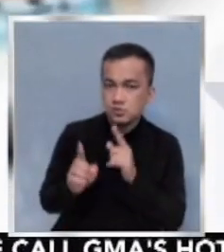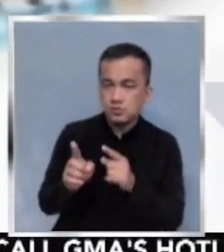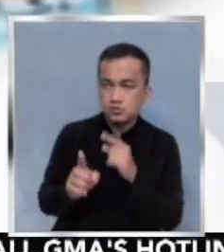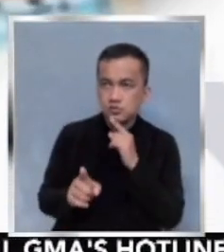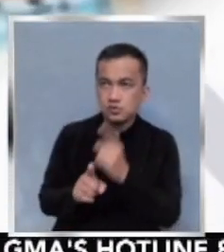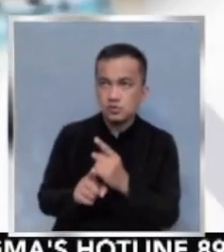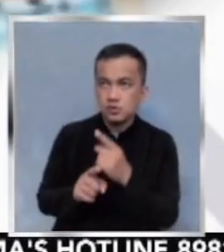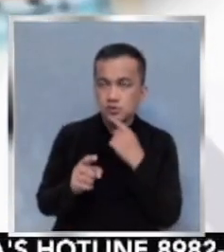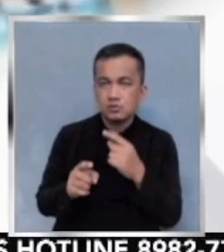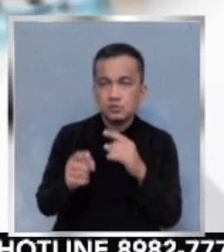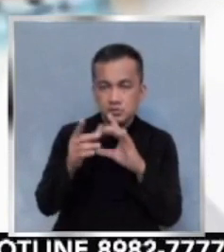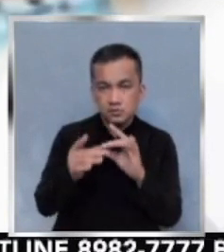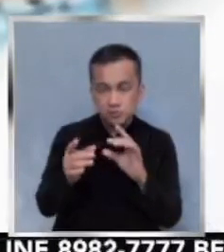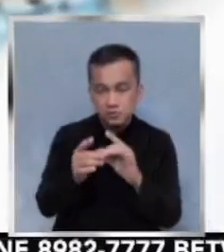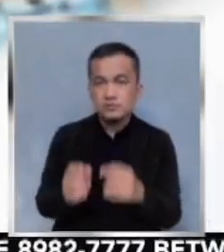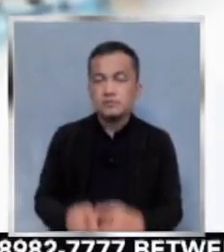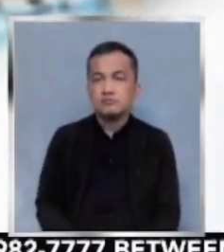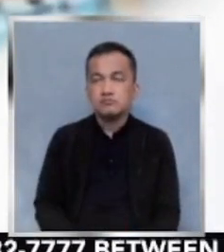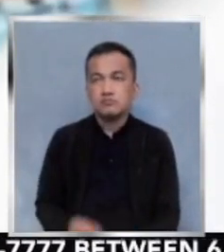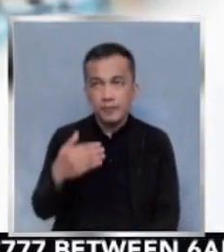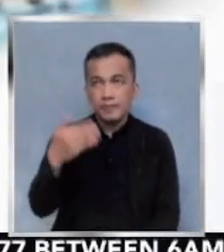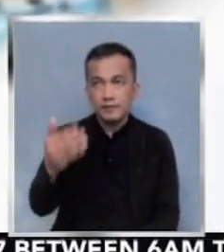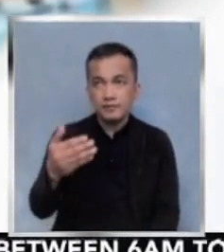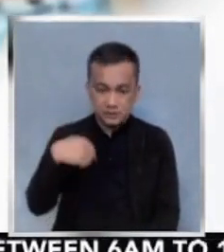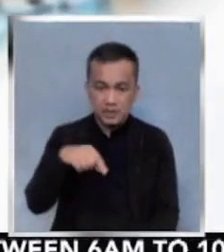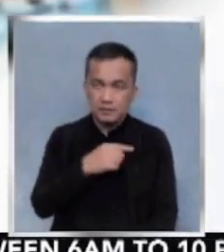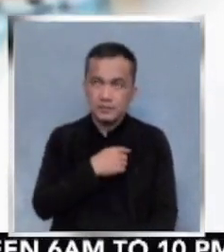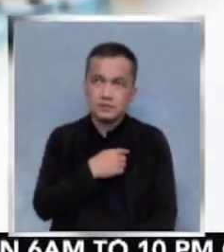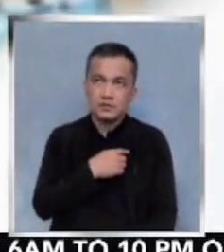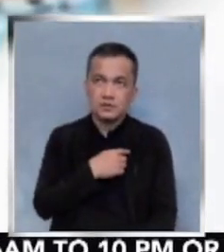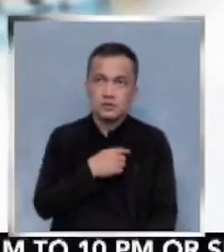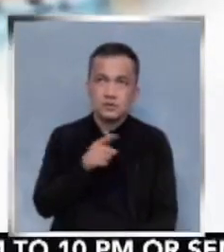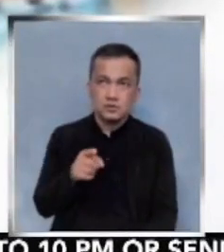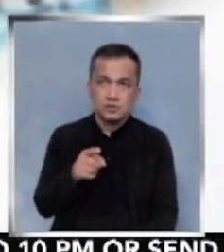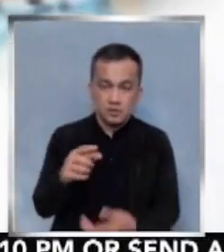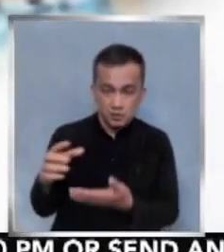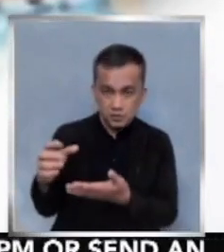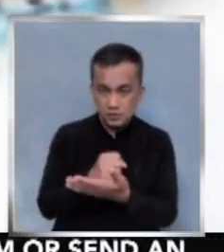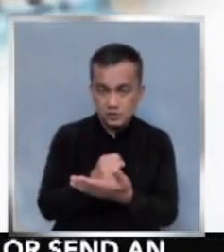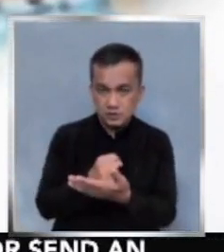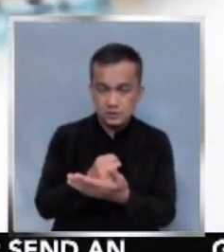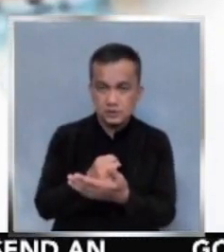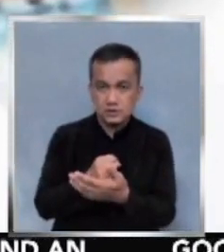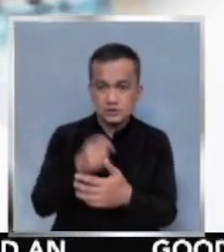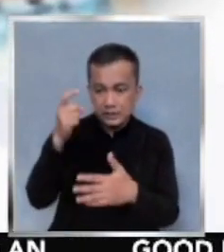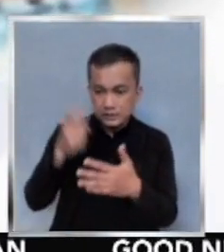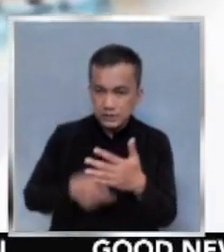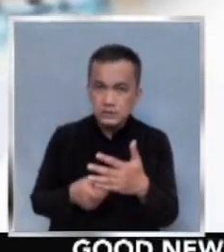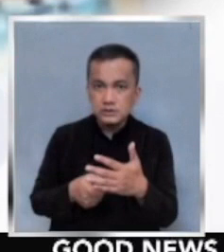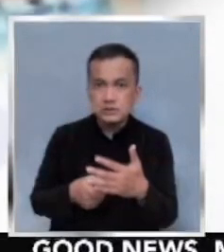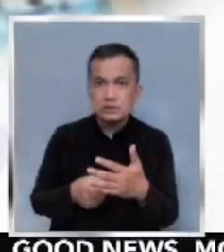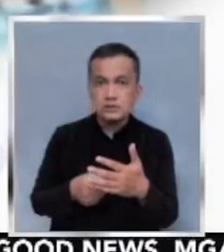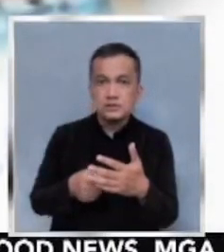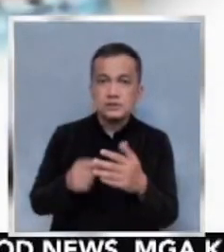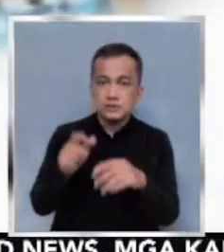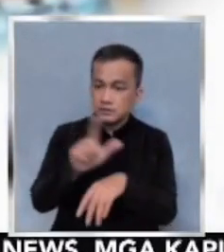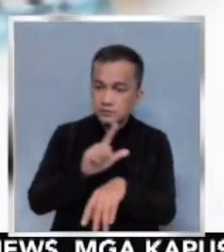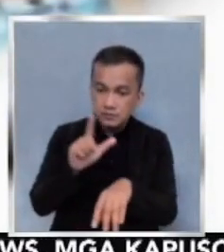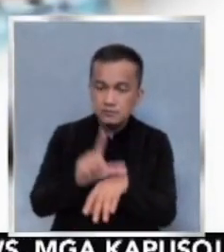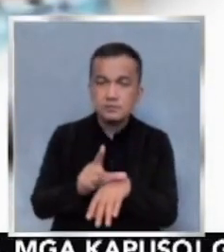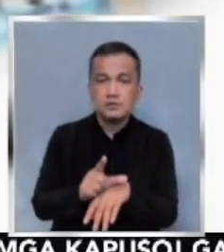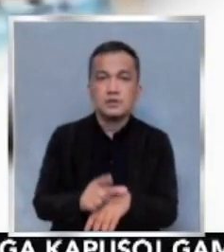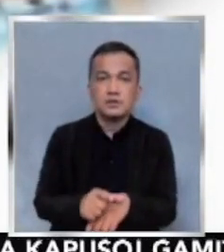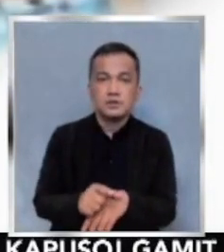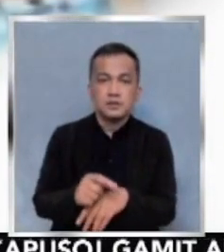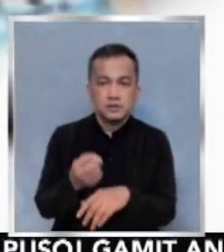then sa amin na talaga yung magkukulit kami ng taxes sa estate, no? In several ways.